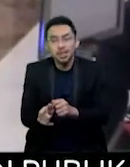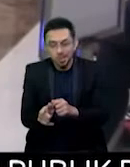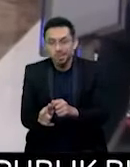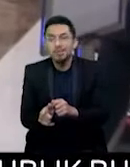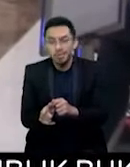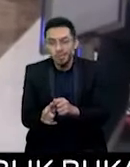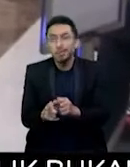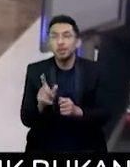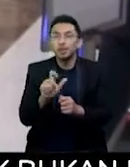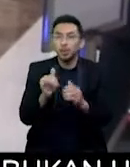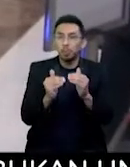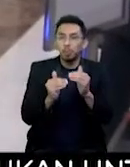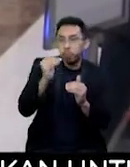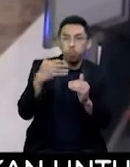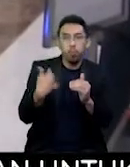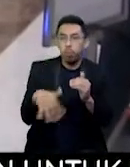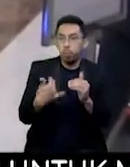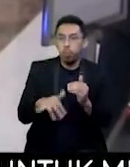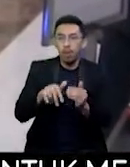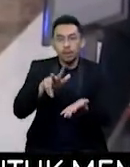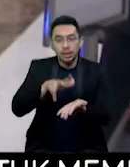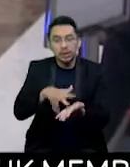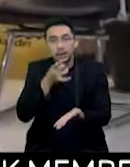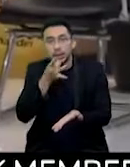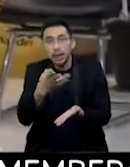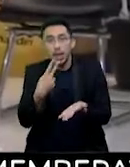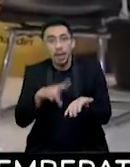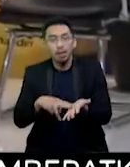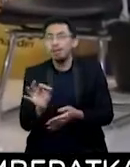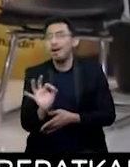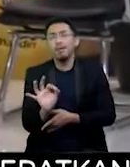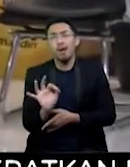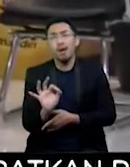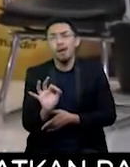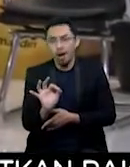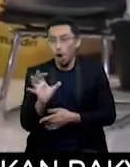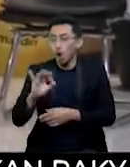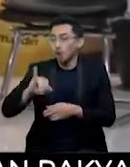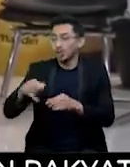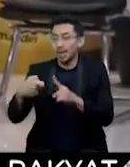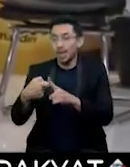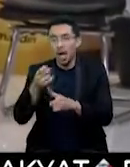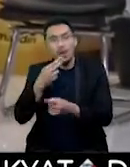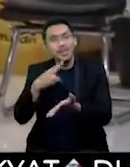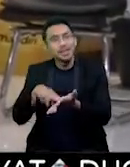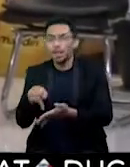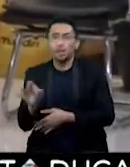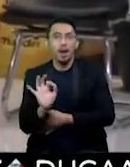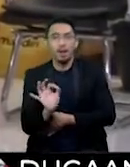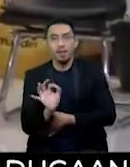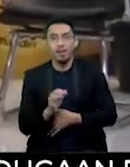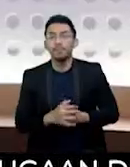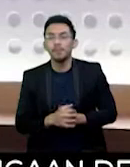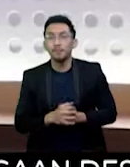diblokir, Badan Pengawas Perdagangan Berjangka Komoditi, BAPEPTI, dan Kementerian Perdagangan. Akibat investasi bodong ini, sejumlah